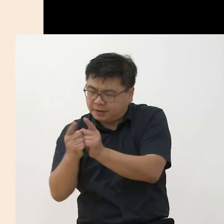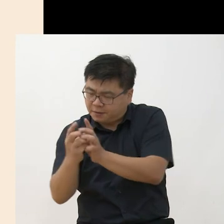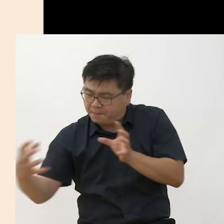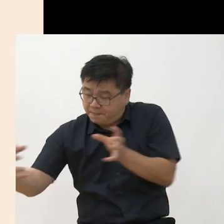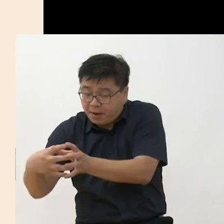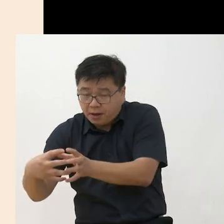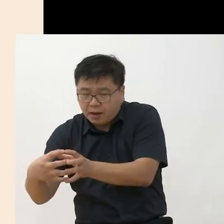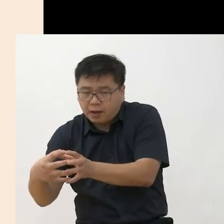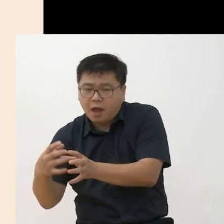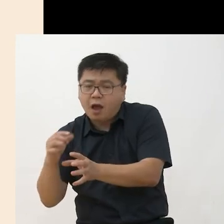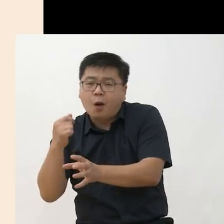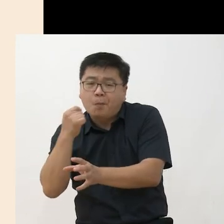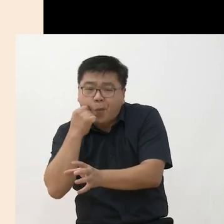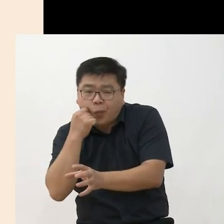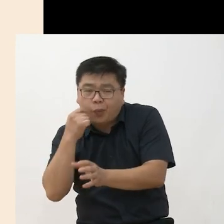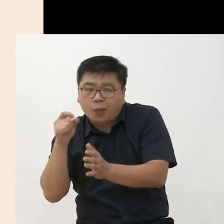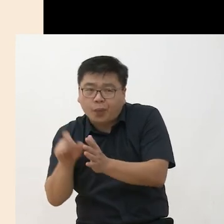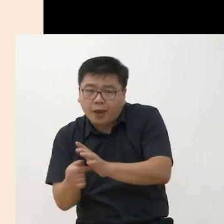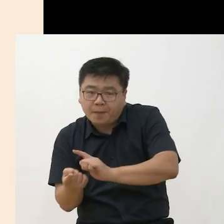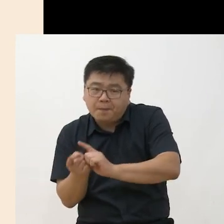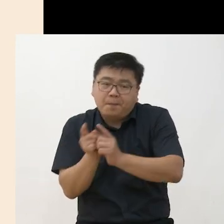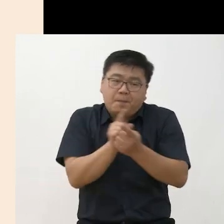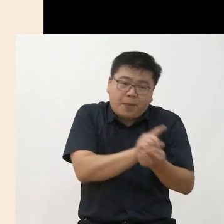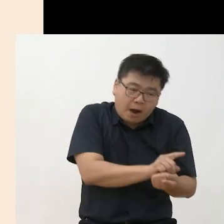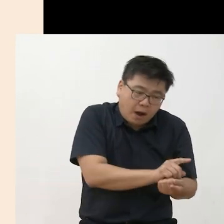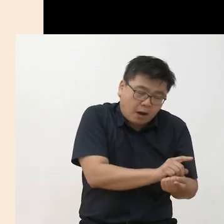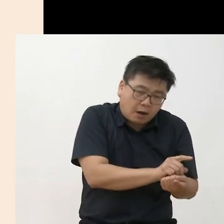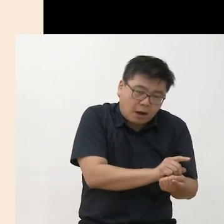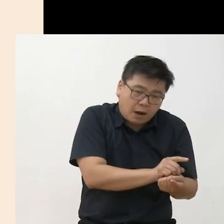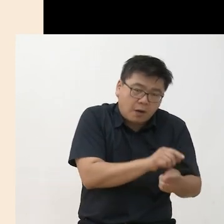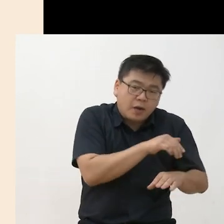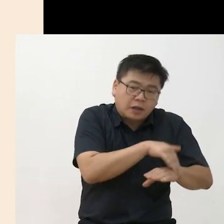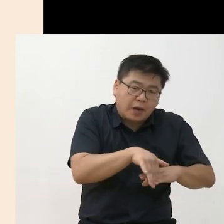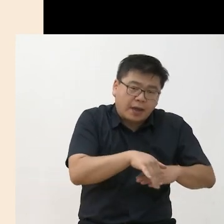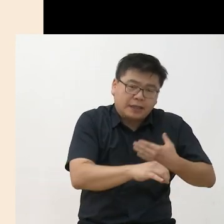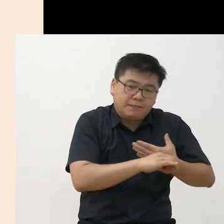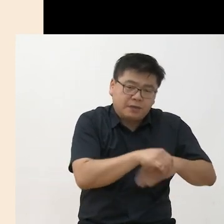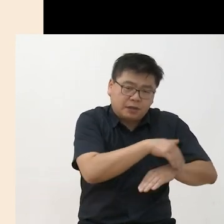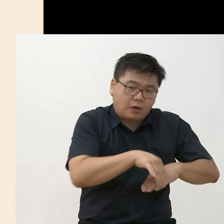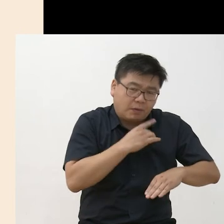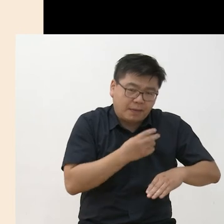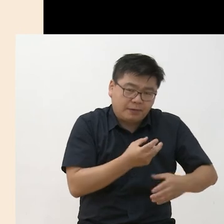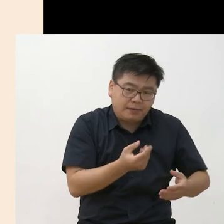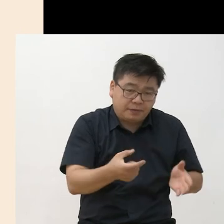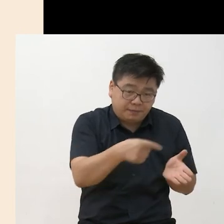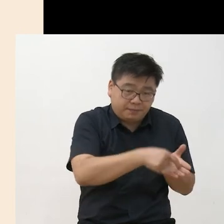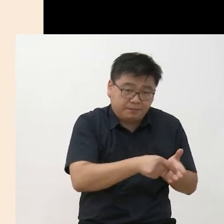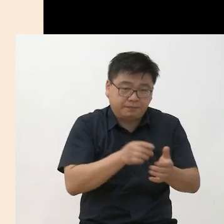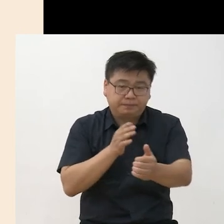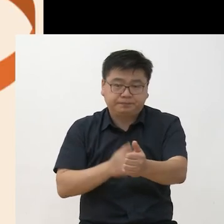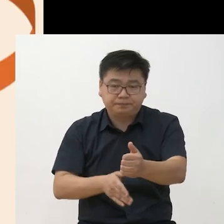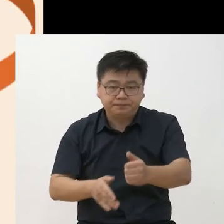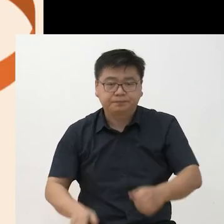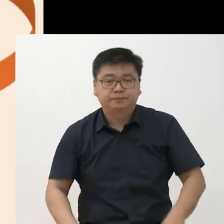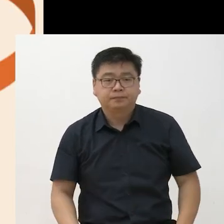있는지를 좀 요청드리는 사항으로 이해해 주시면 되겠습니다.